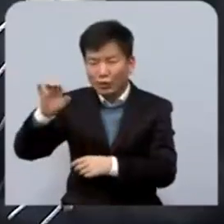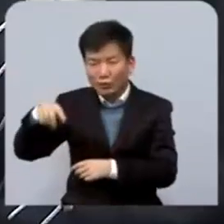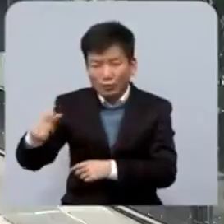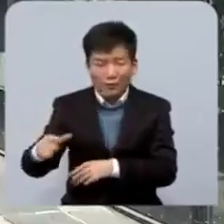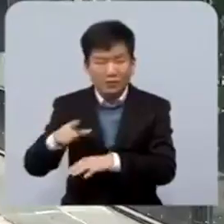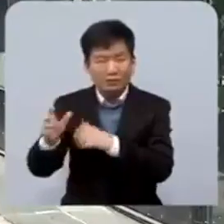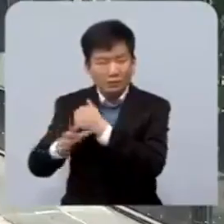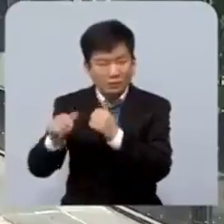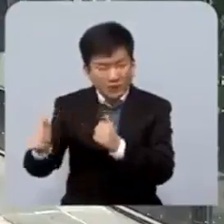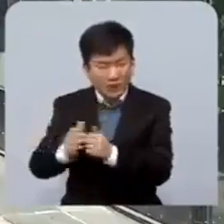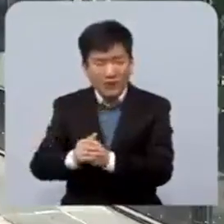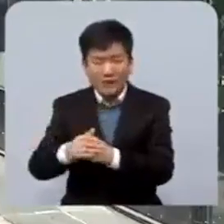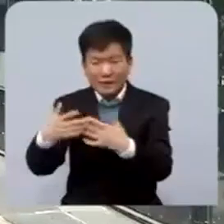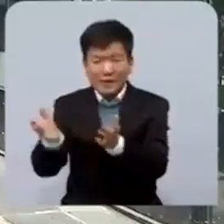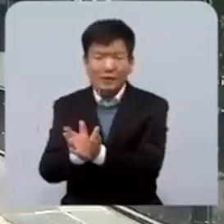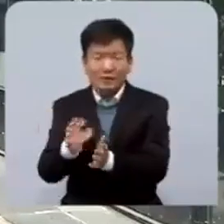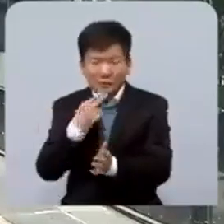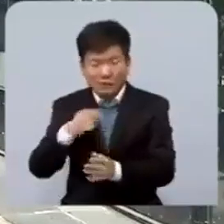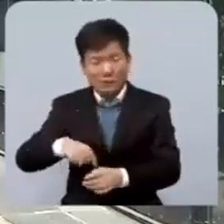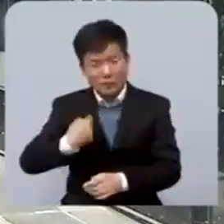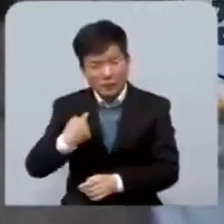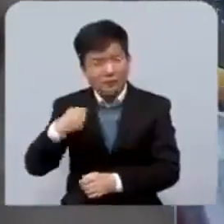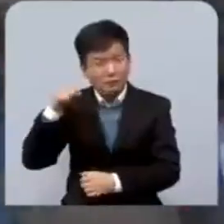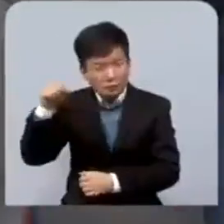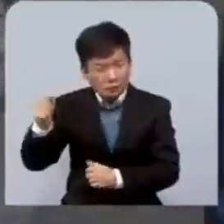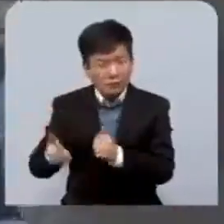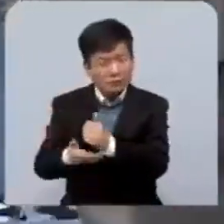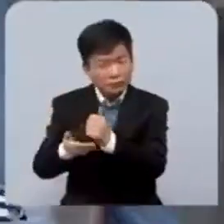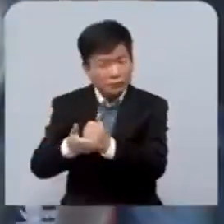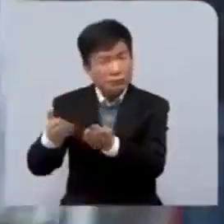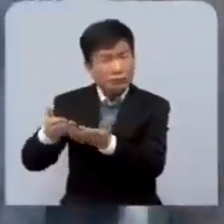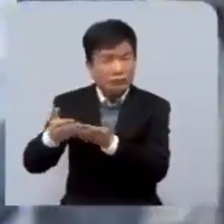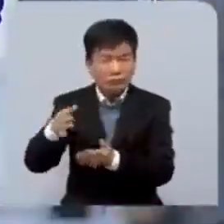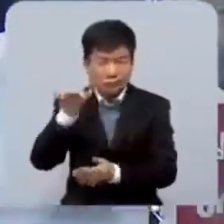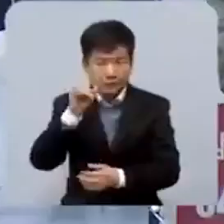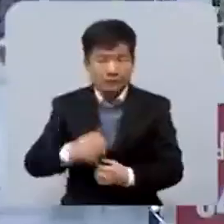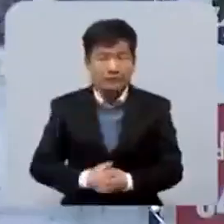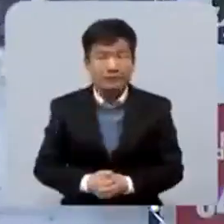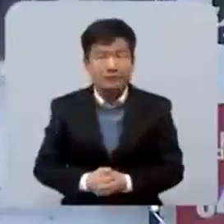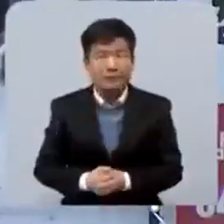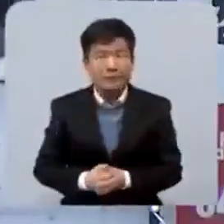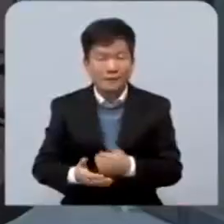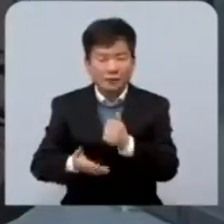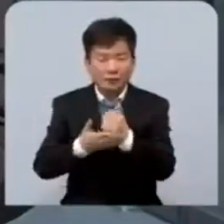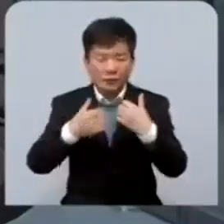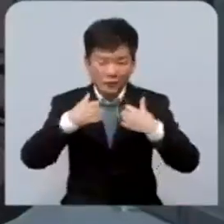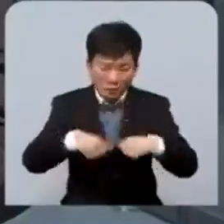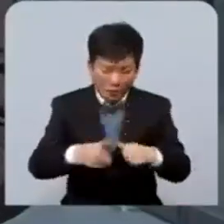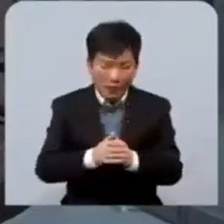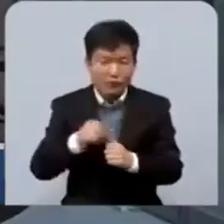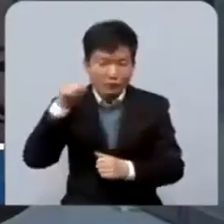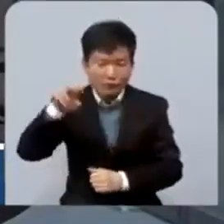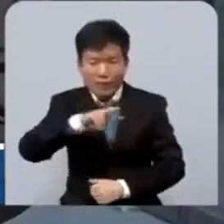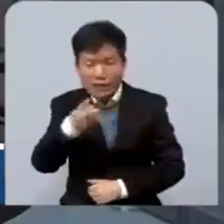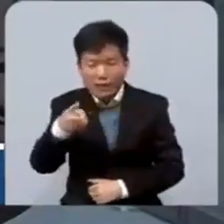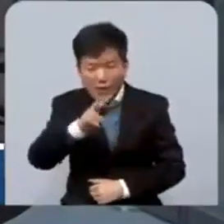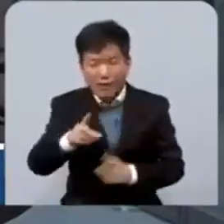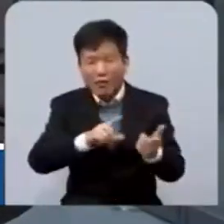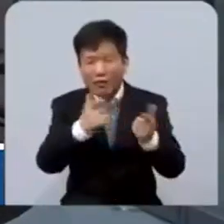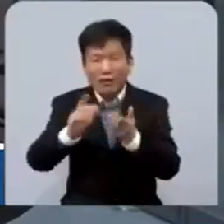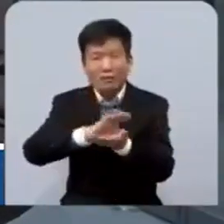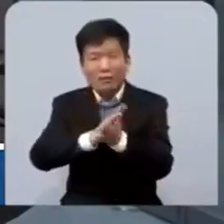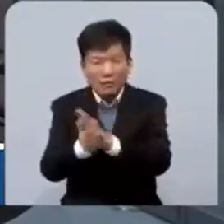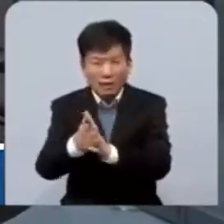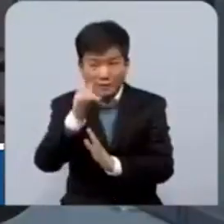지역위원장이 무소속 출마를 위해 유권자 추천을 받고 있습니다. 공천 포기와 출마 번복 등 다양한